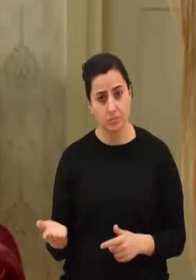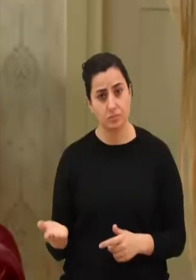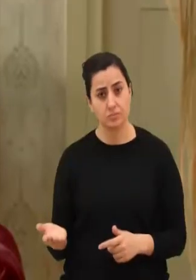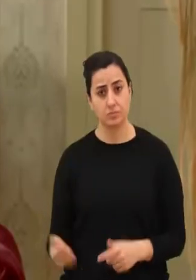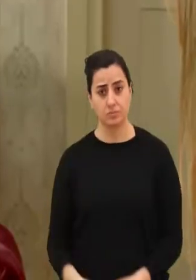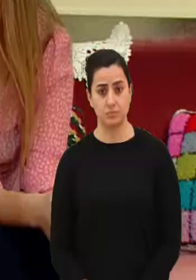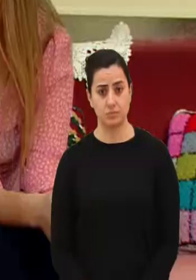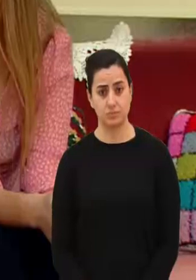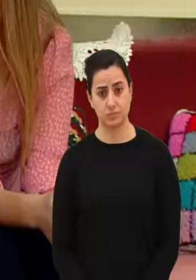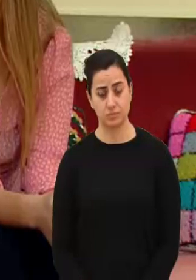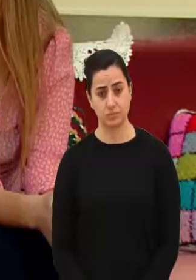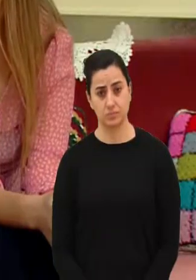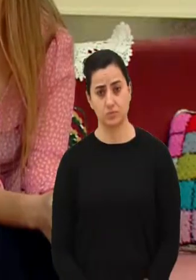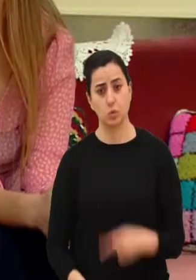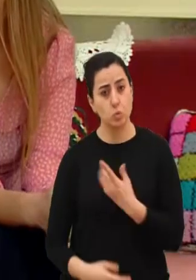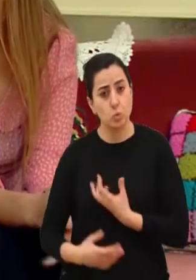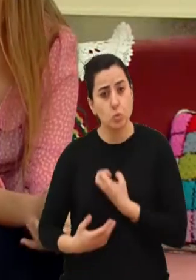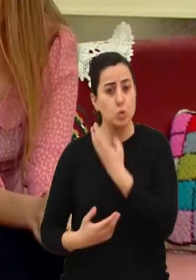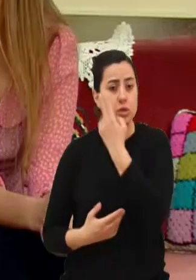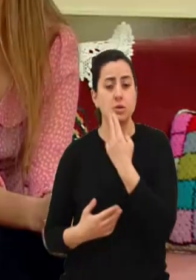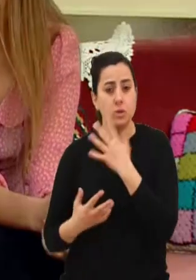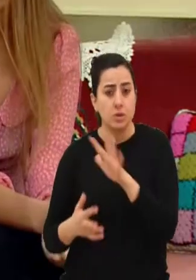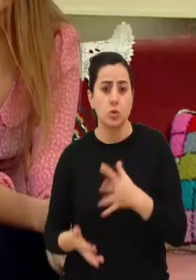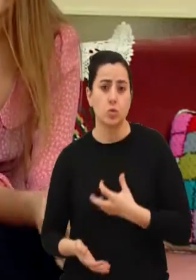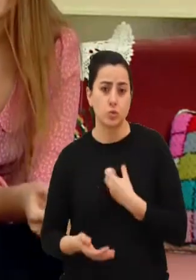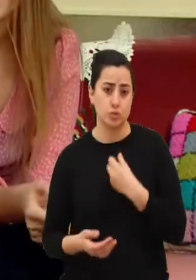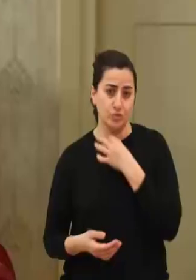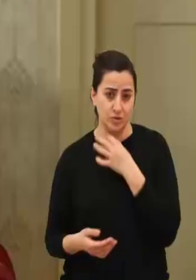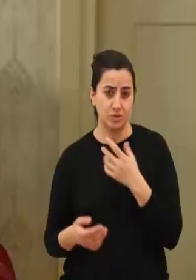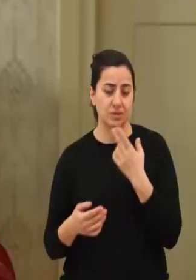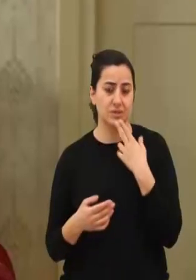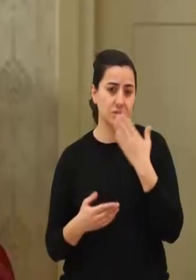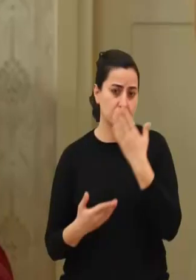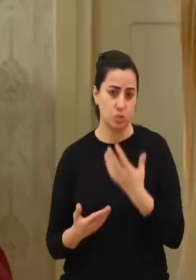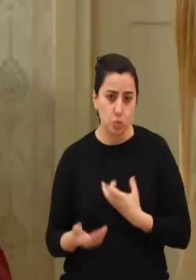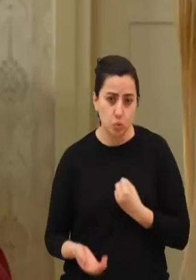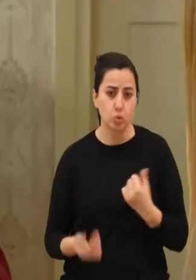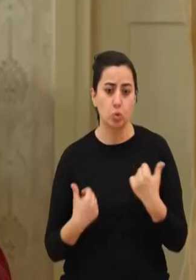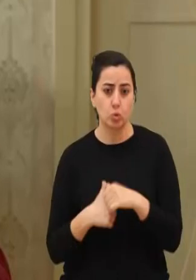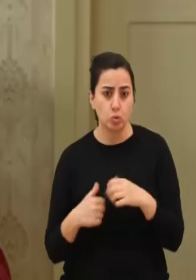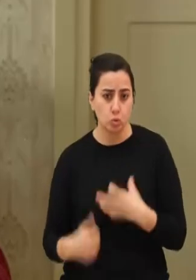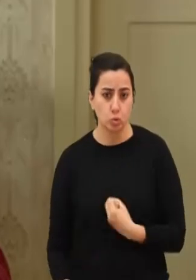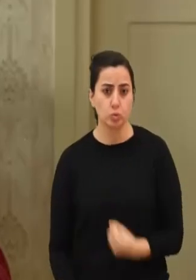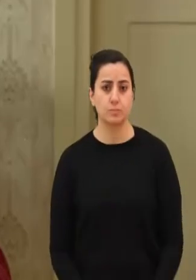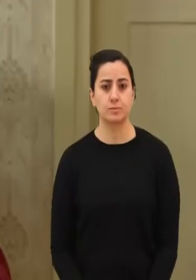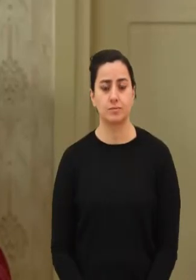Öyle sen böyle perişan olmuş. Değil mi? Şükriye de sen zaten o da çok üzgün.